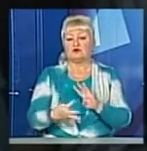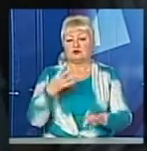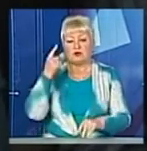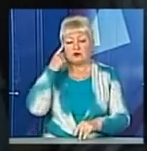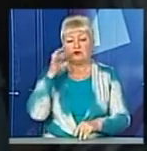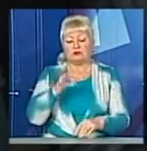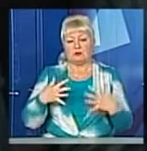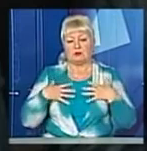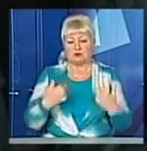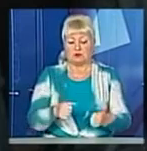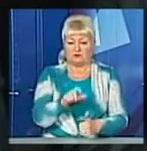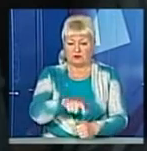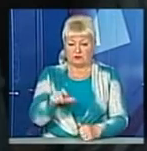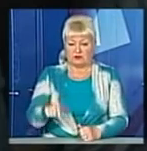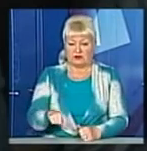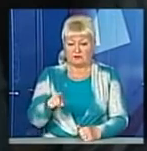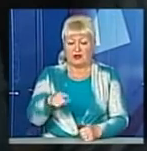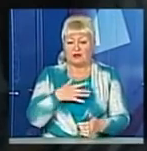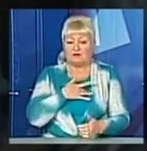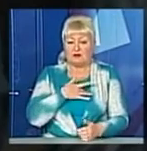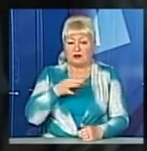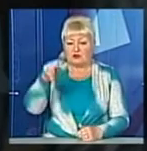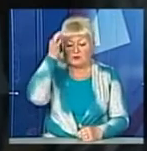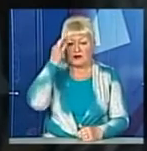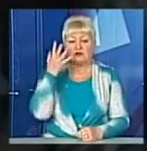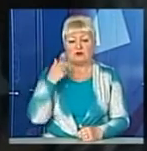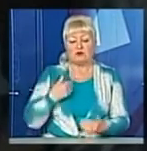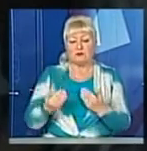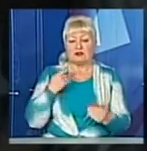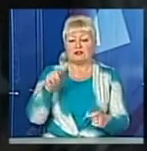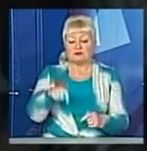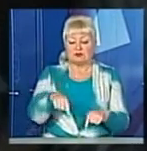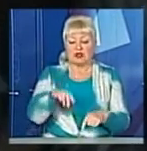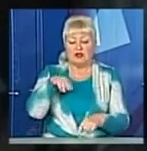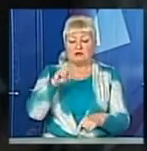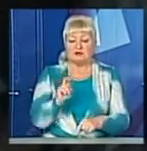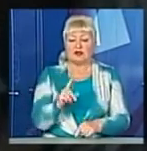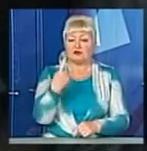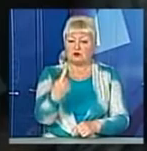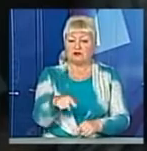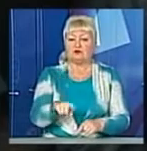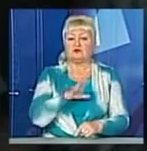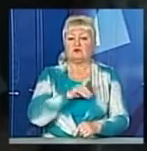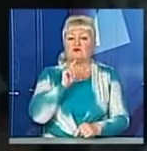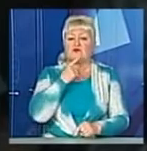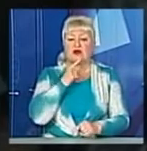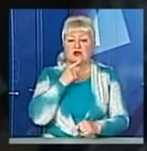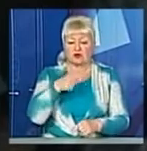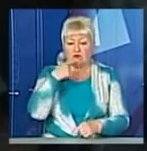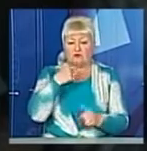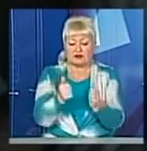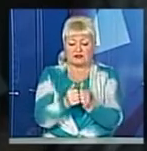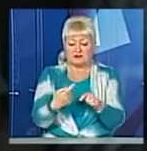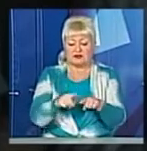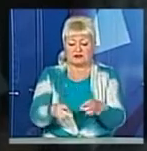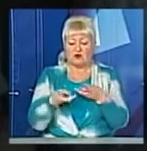про здоров'я людей. Ви, напевно, пригадуєте, коли ми раніше приїжджали сюди на ТЕЦ-1, тут дуже важко було говорити біля тих котлів, тому